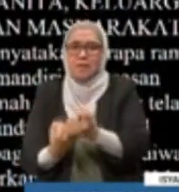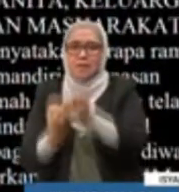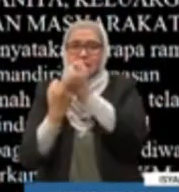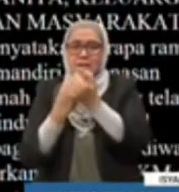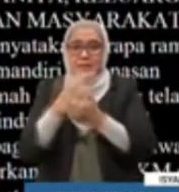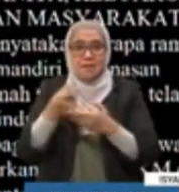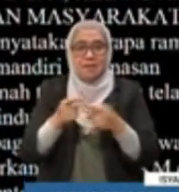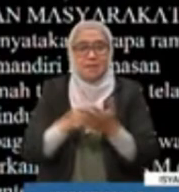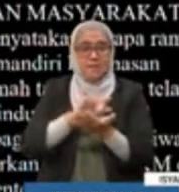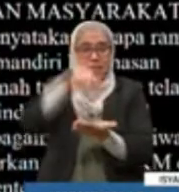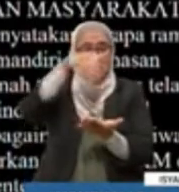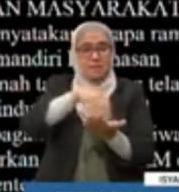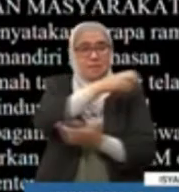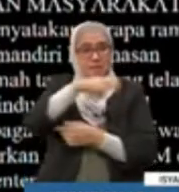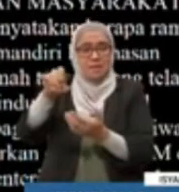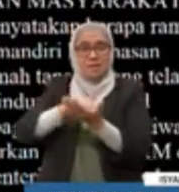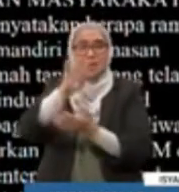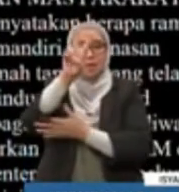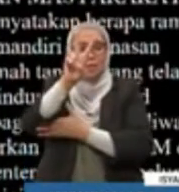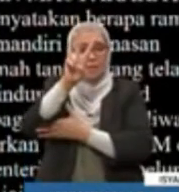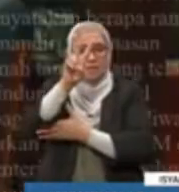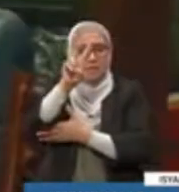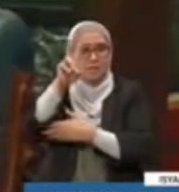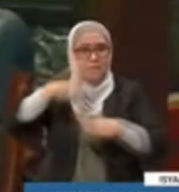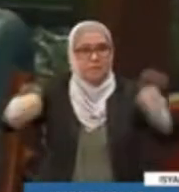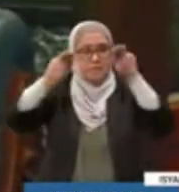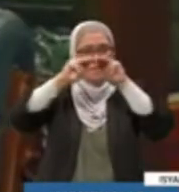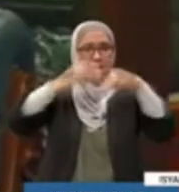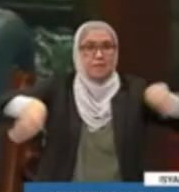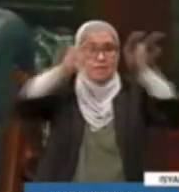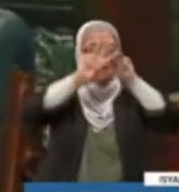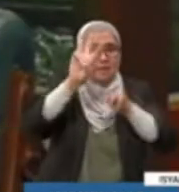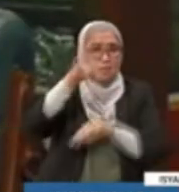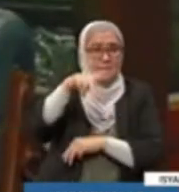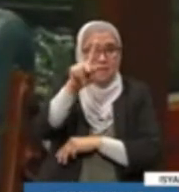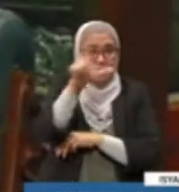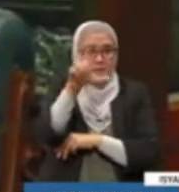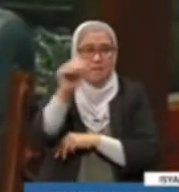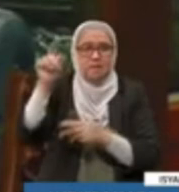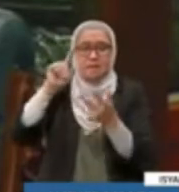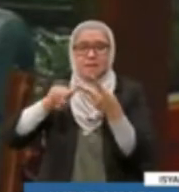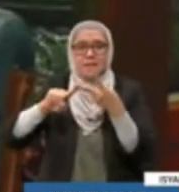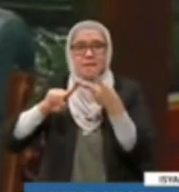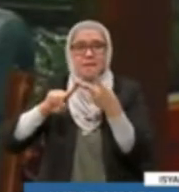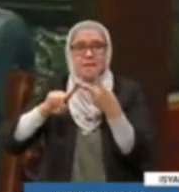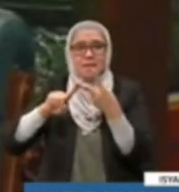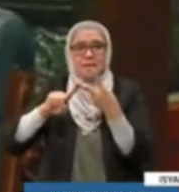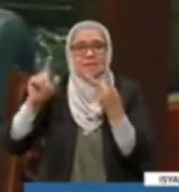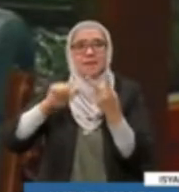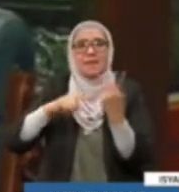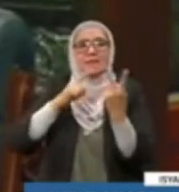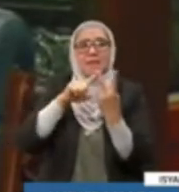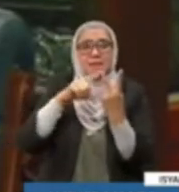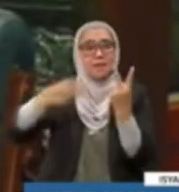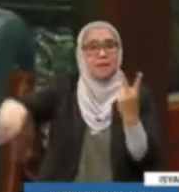mereka ada sebagai pusat transit yaitu dua buah masjid yaitu di masjid wilayah Tuhan volume dan masjid al-ghufron di pinggiran